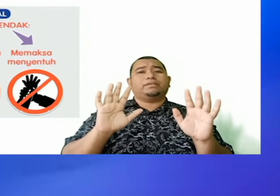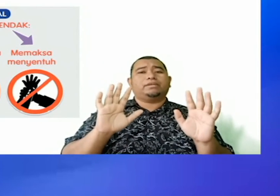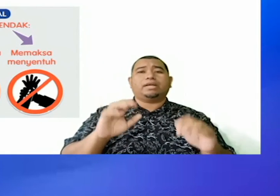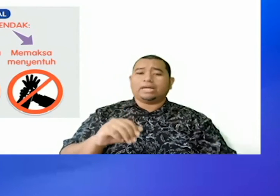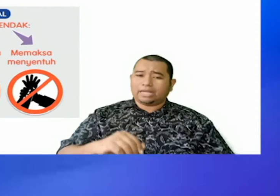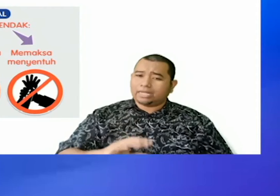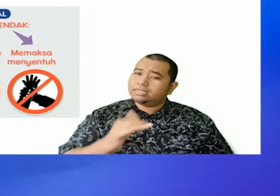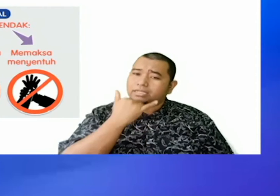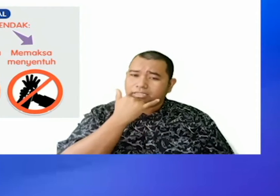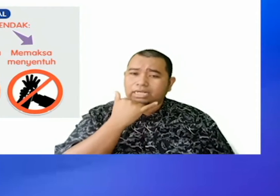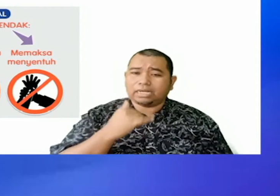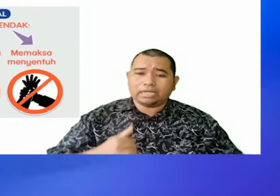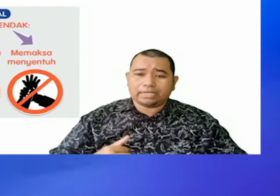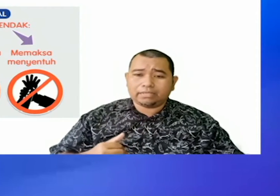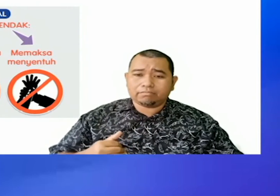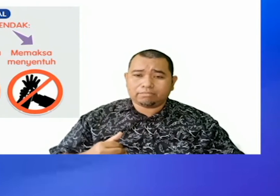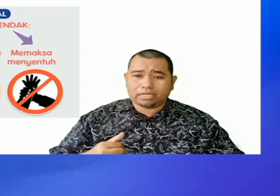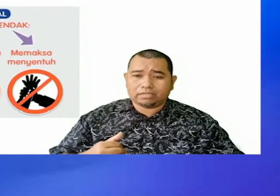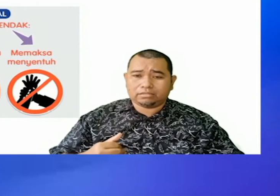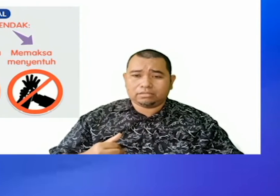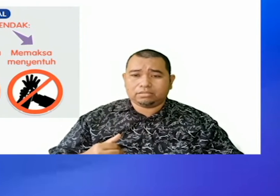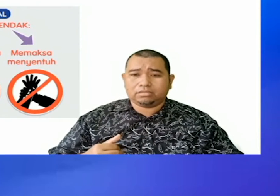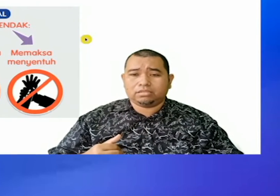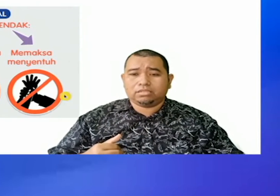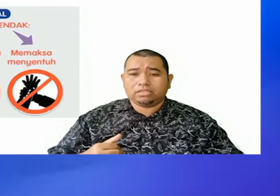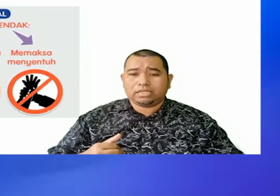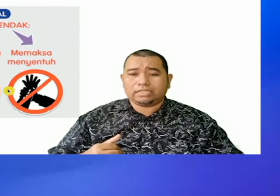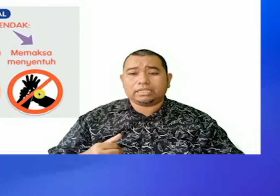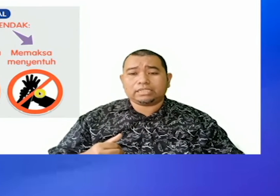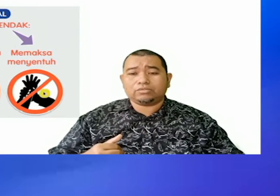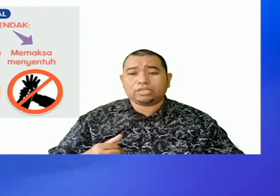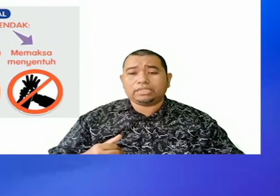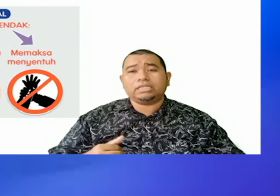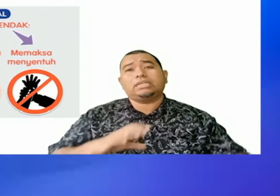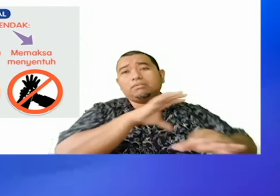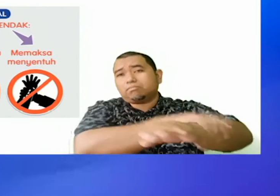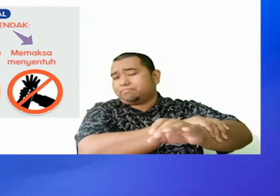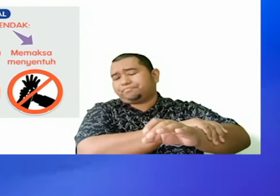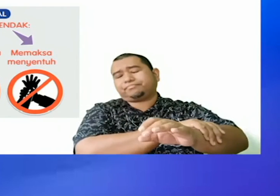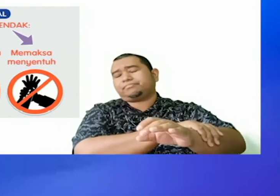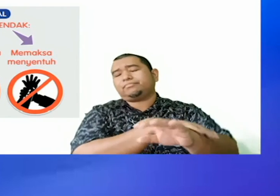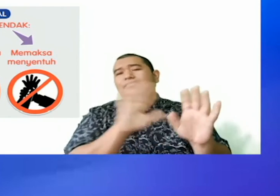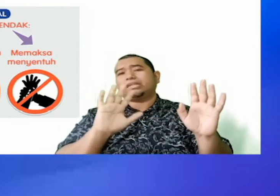Sama. Salah. Dan pegang. Kita tengok tadi.